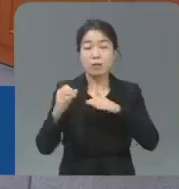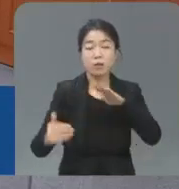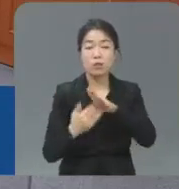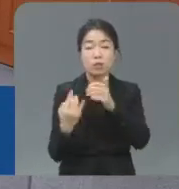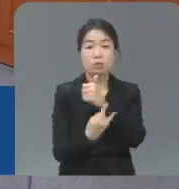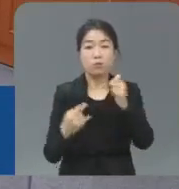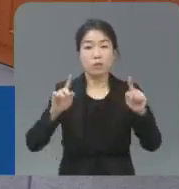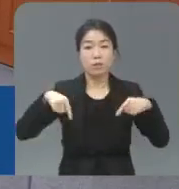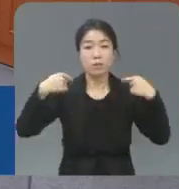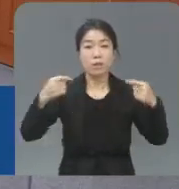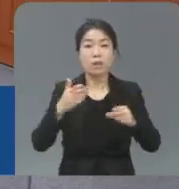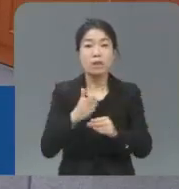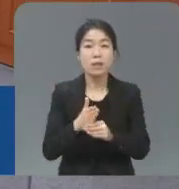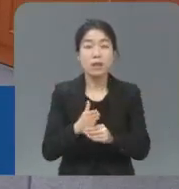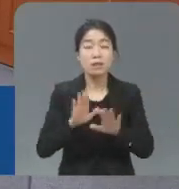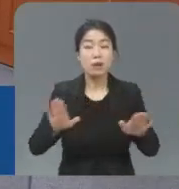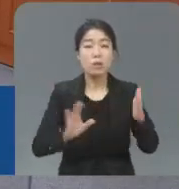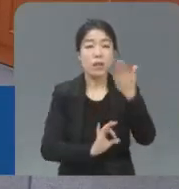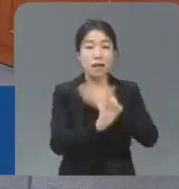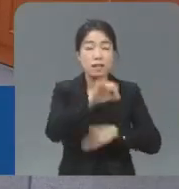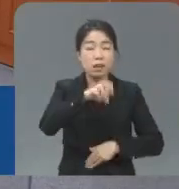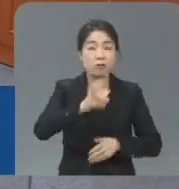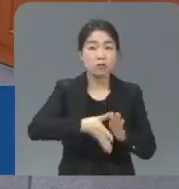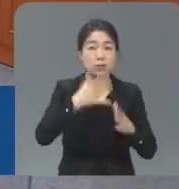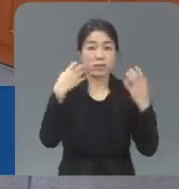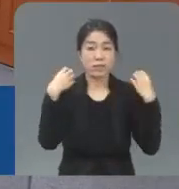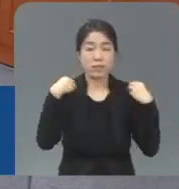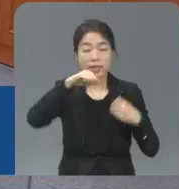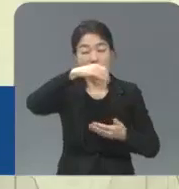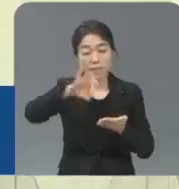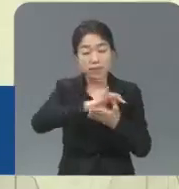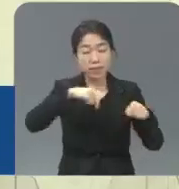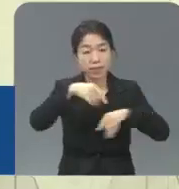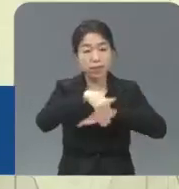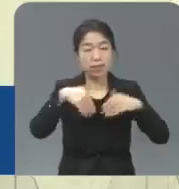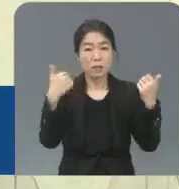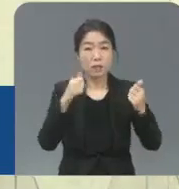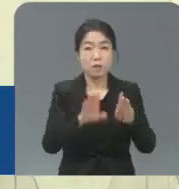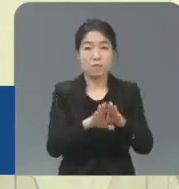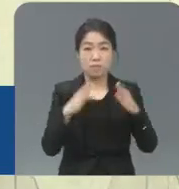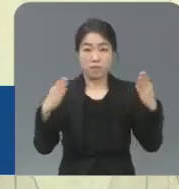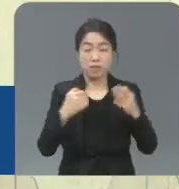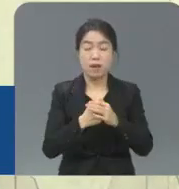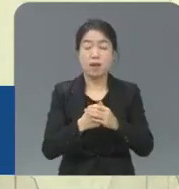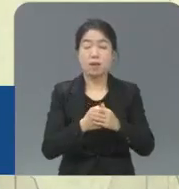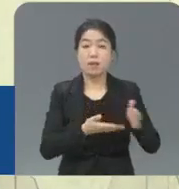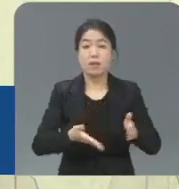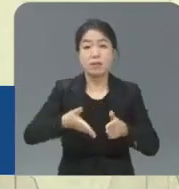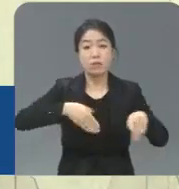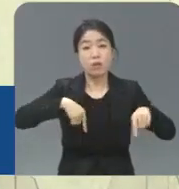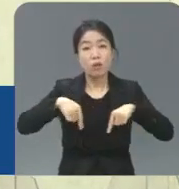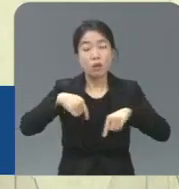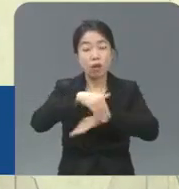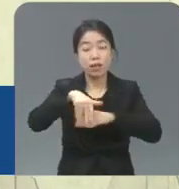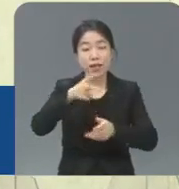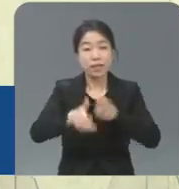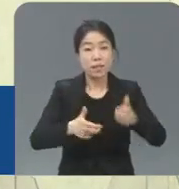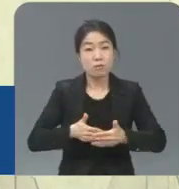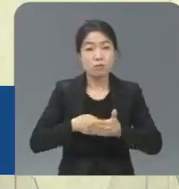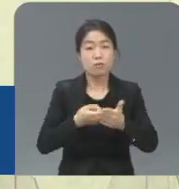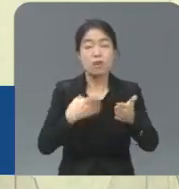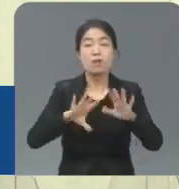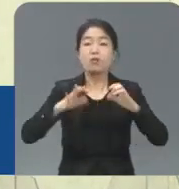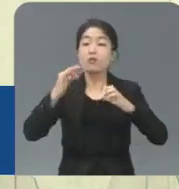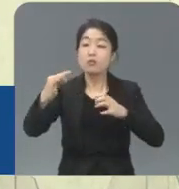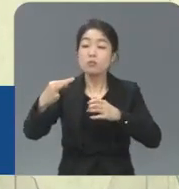최고위원들이 참석한 가운데 오늘 오전 광주시청에서 예산정책협의회를 열고 시도의 현안사업 추진을 위한